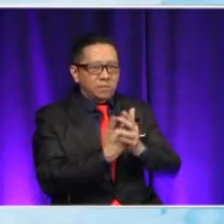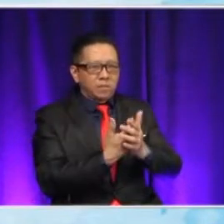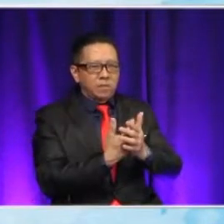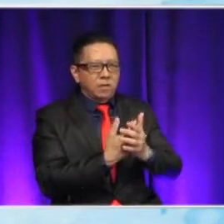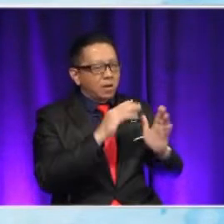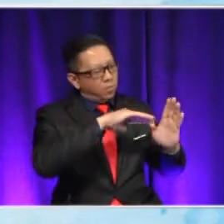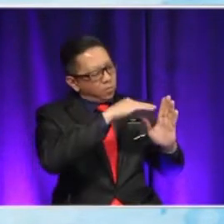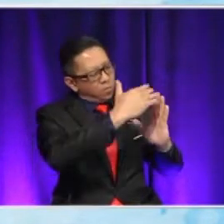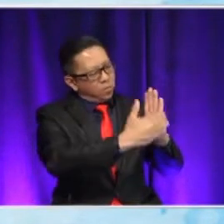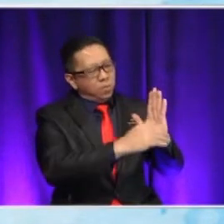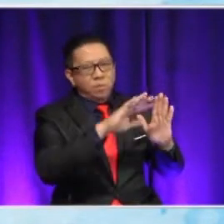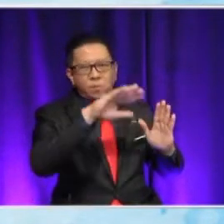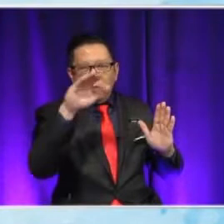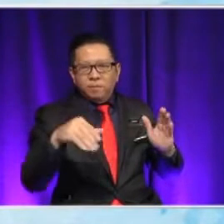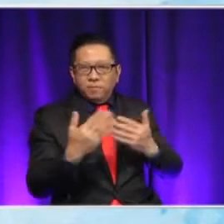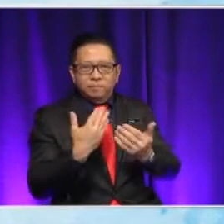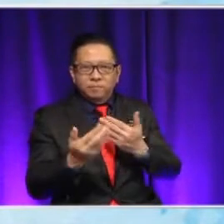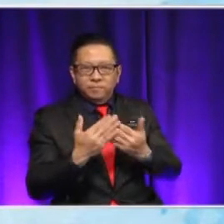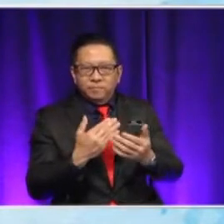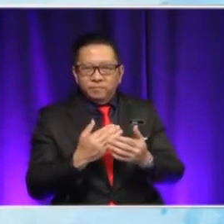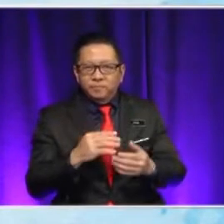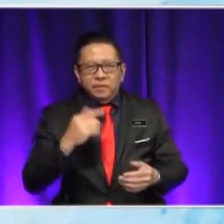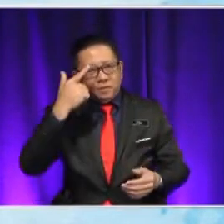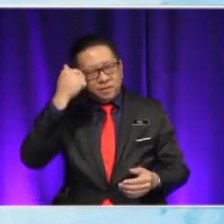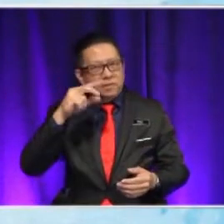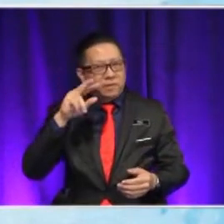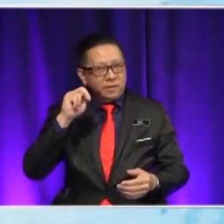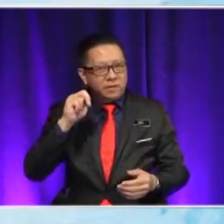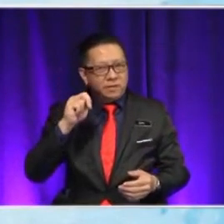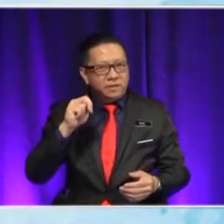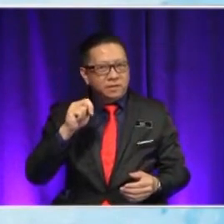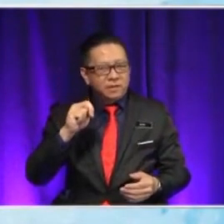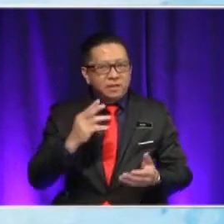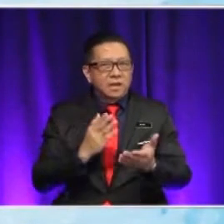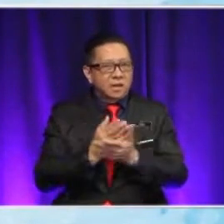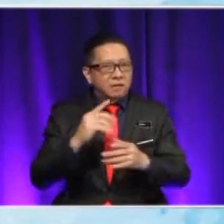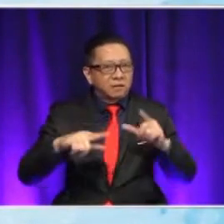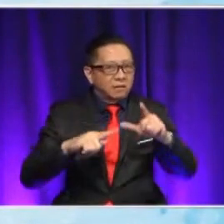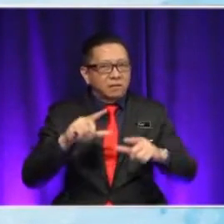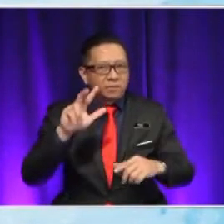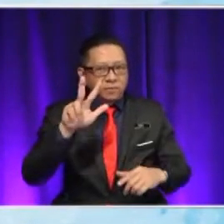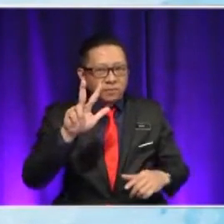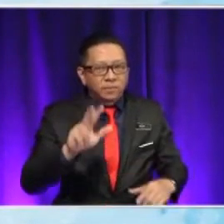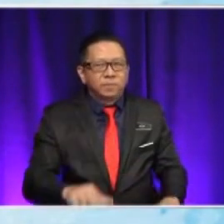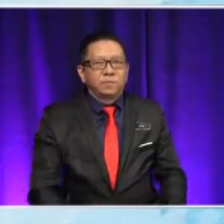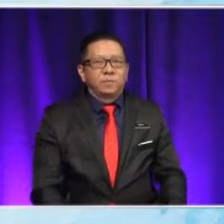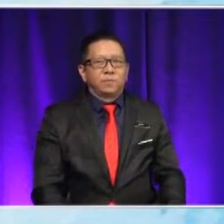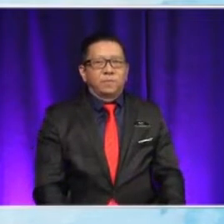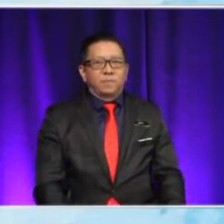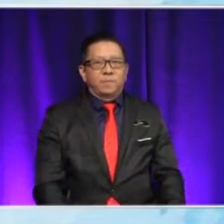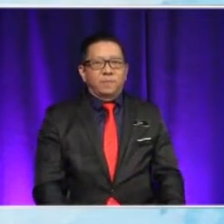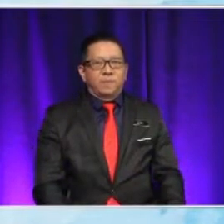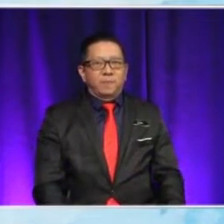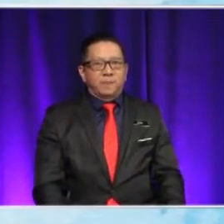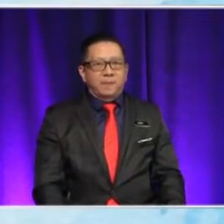kena sampai garisan iput HP sebab Bukit itu kita akan buat mukanya seterusnya baik atas turun